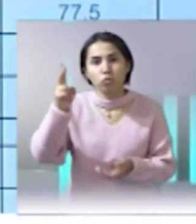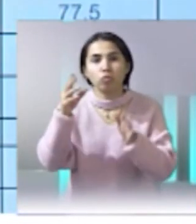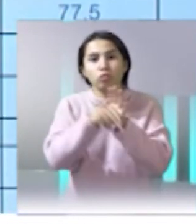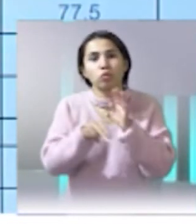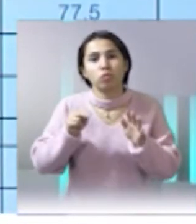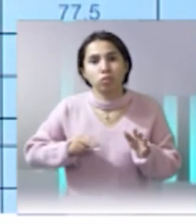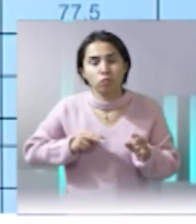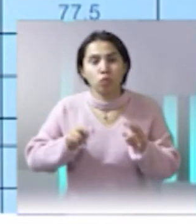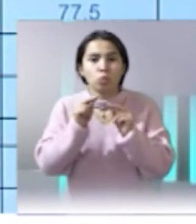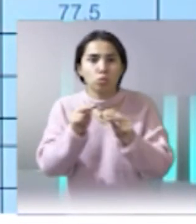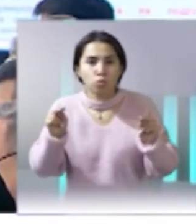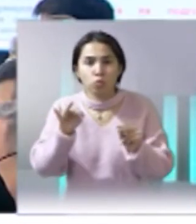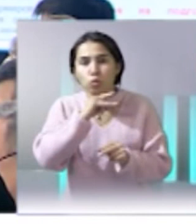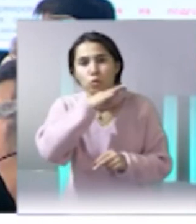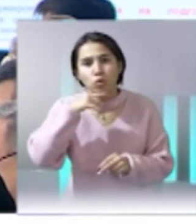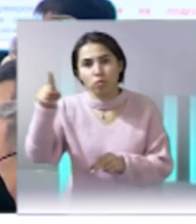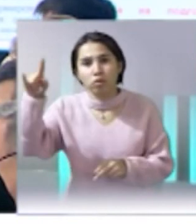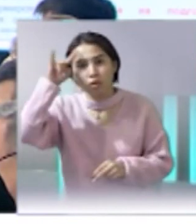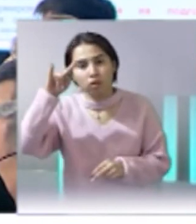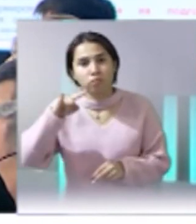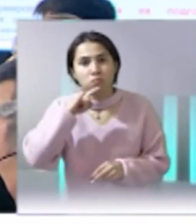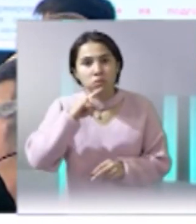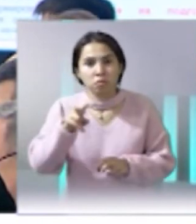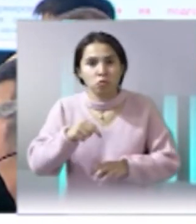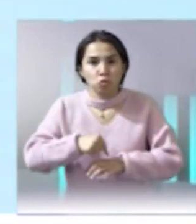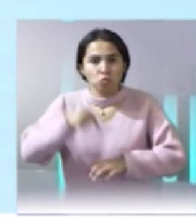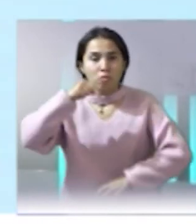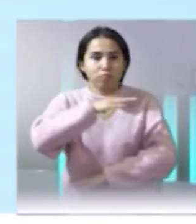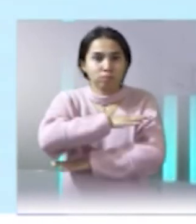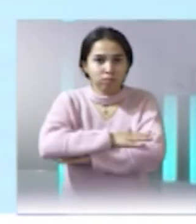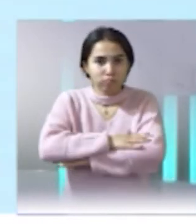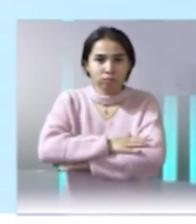2,5% годовых. Куляш Умурзакова, Азат Байтимир, 77 News.